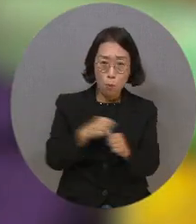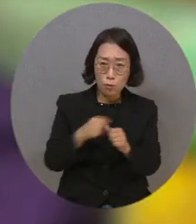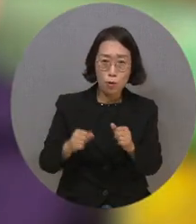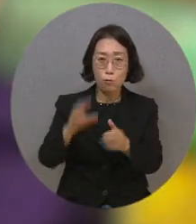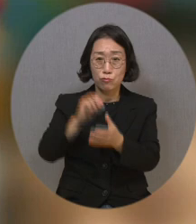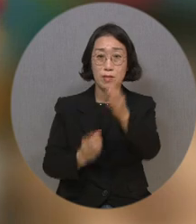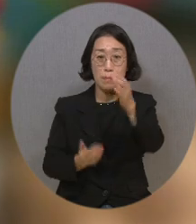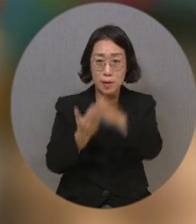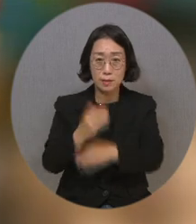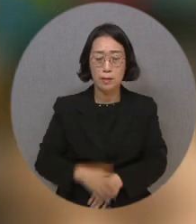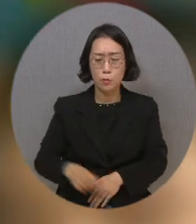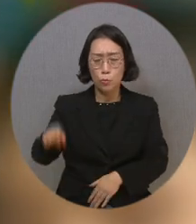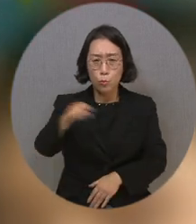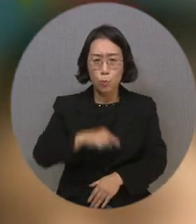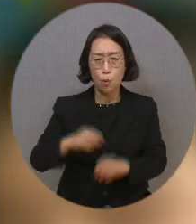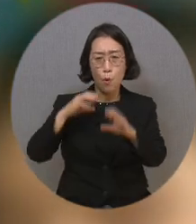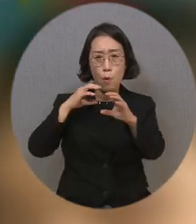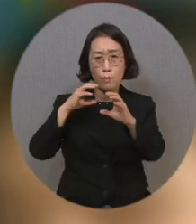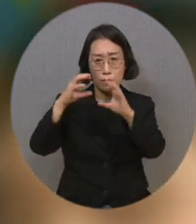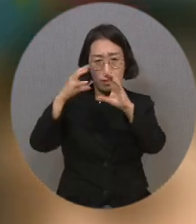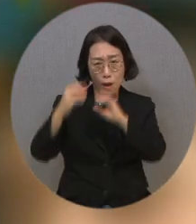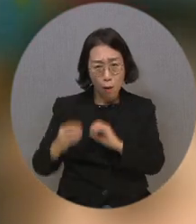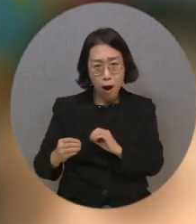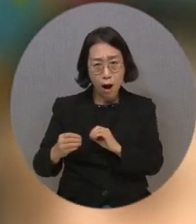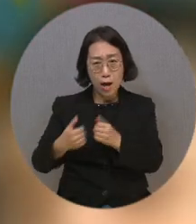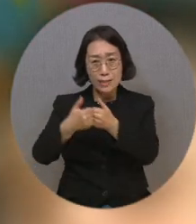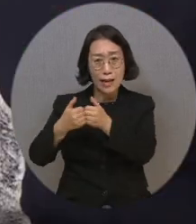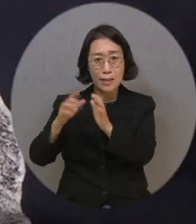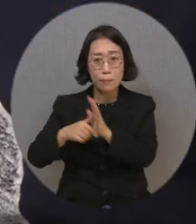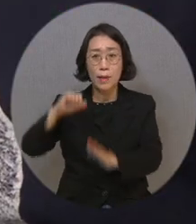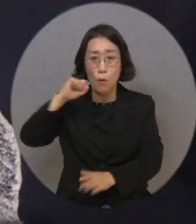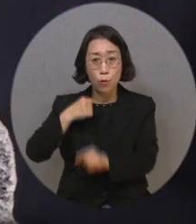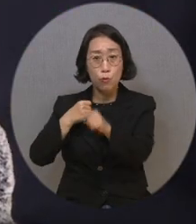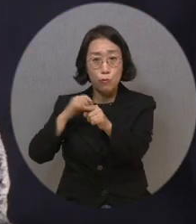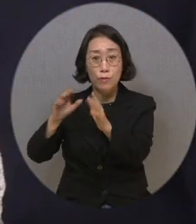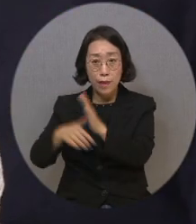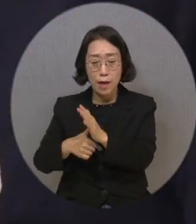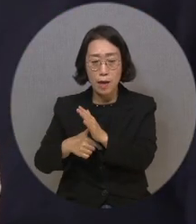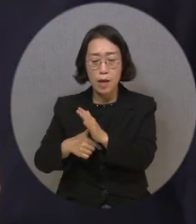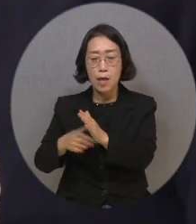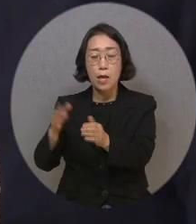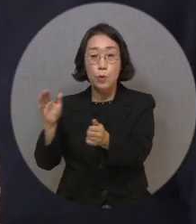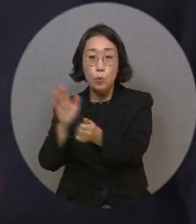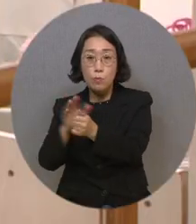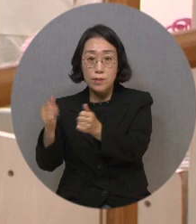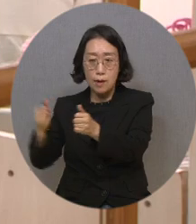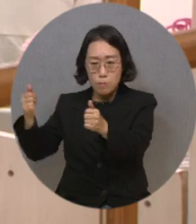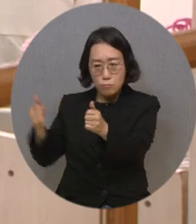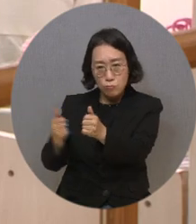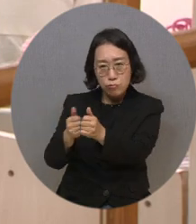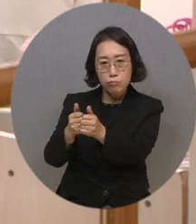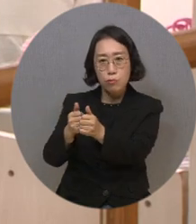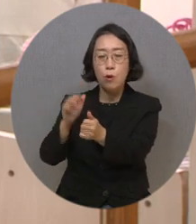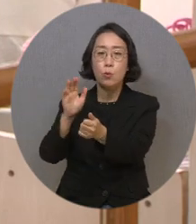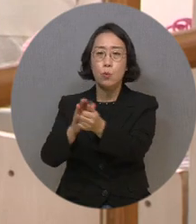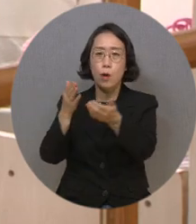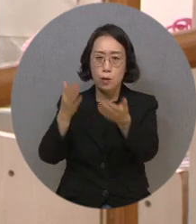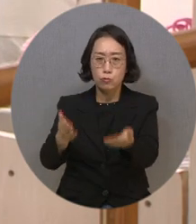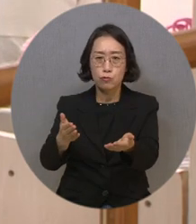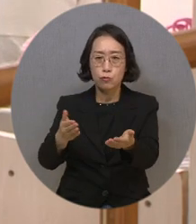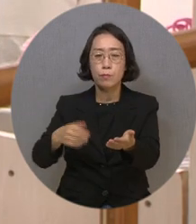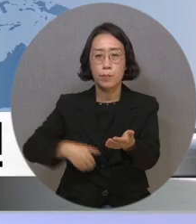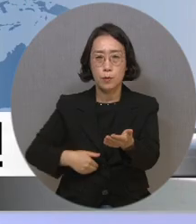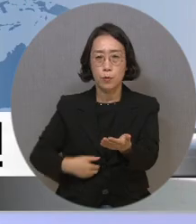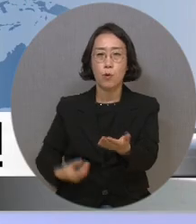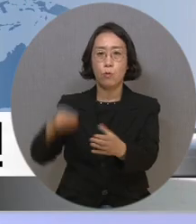과정에서 장애 학생이 의사소통이나 의사표현에 어려움이 있는 경우 전문가가 장애 학생의 진술 등을 지원할 수 있도록 했습니다.